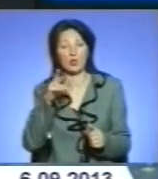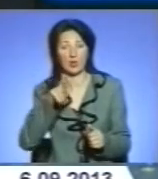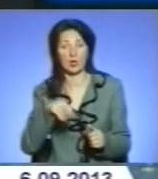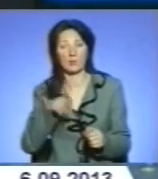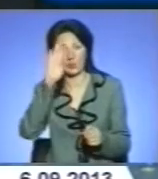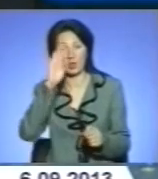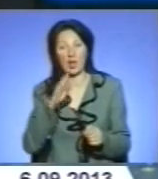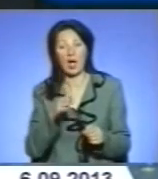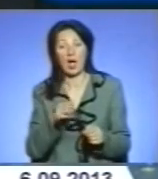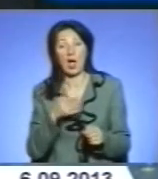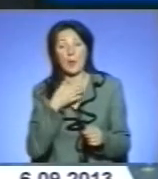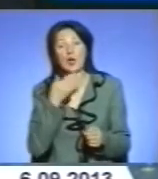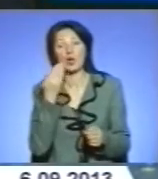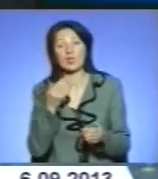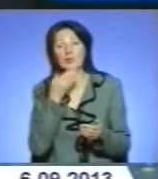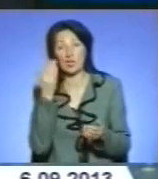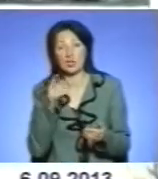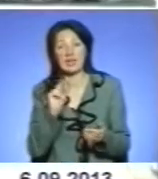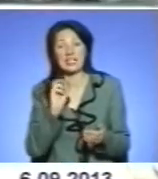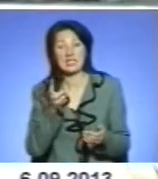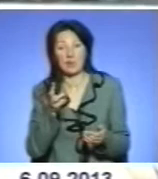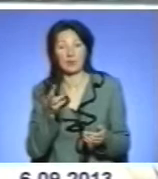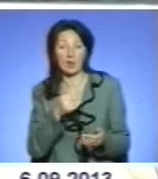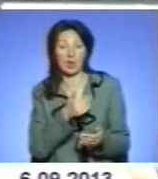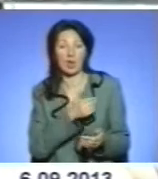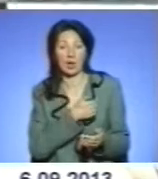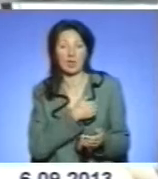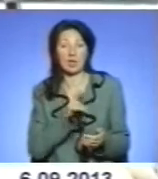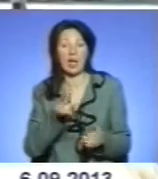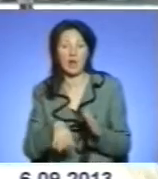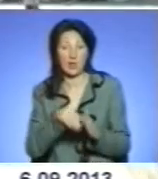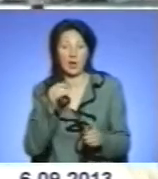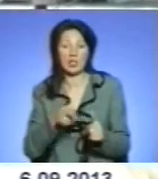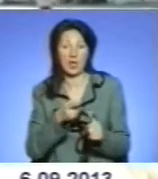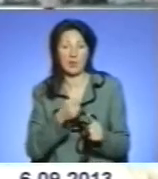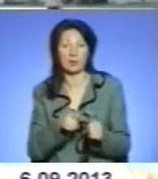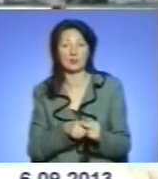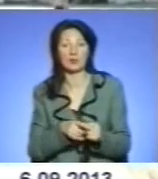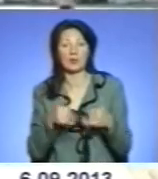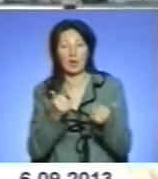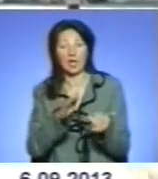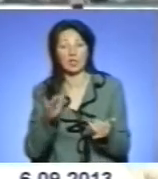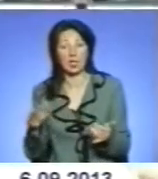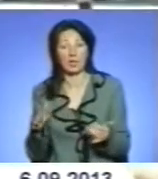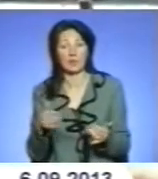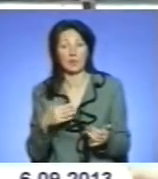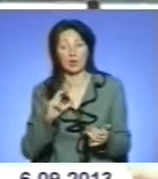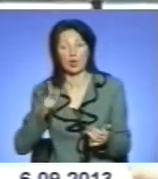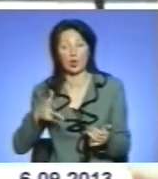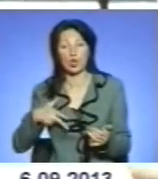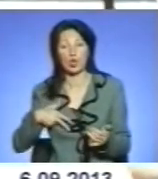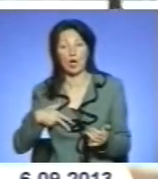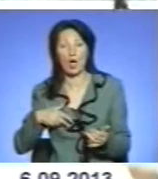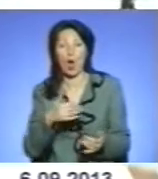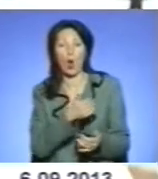чим керувалися вони, обираючи імена. Чим ви керувалися при виборі імені для дітей? Дочка